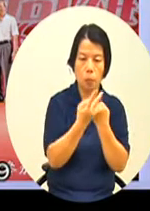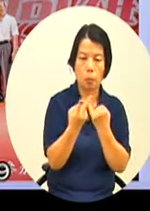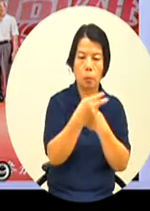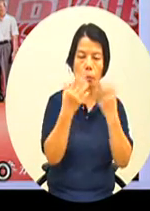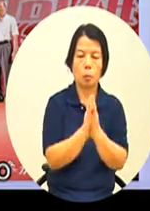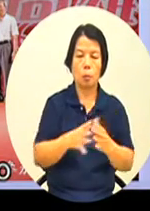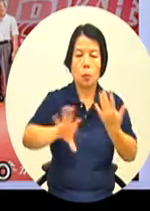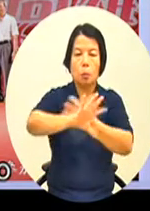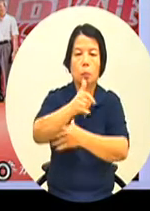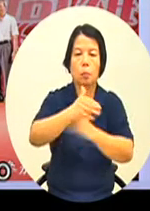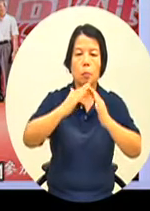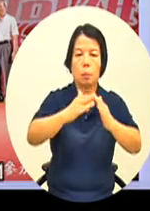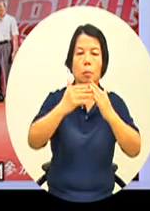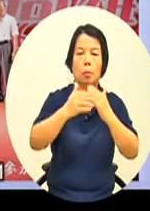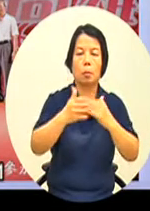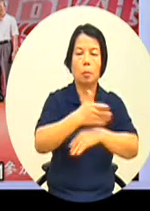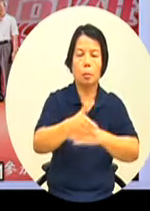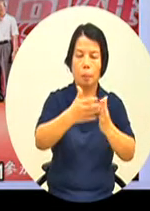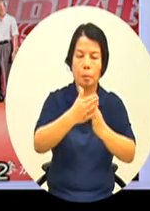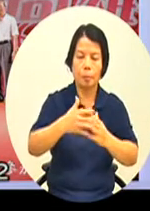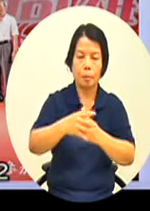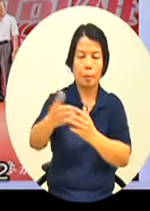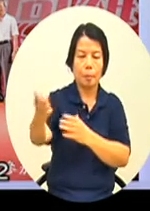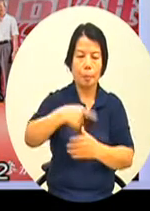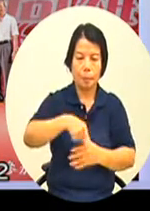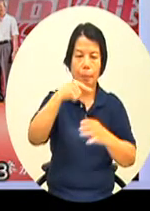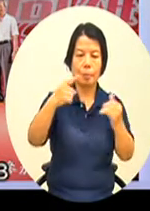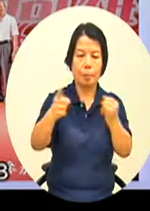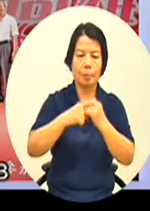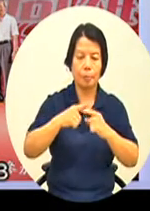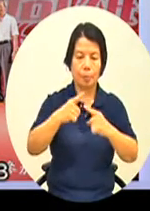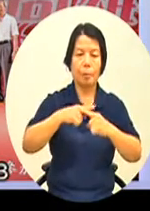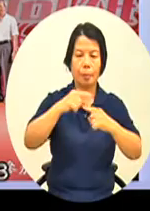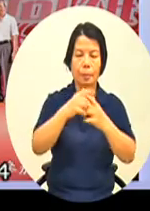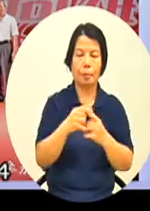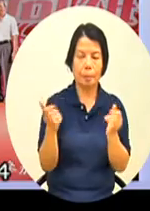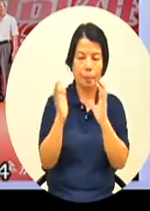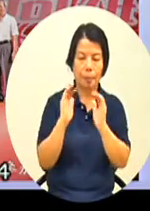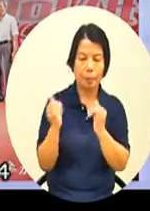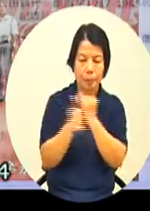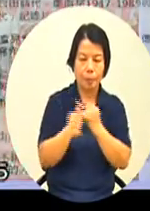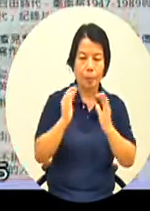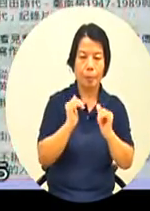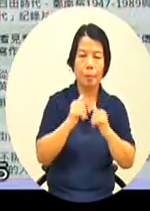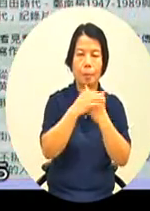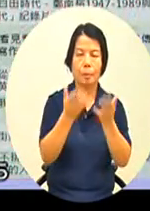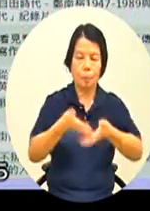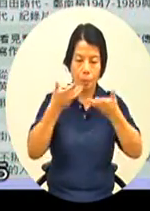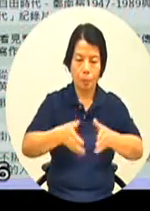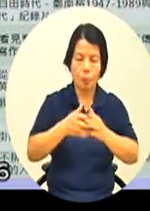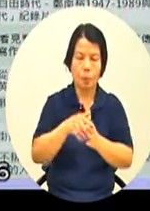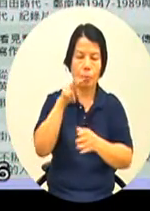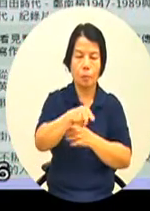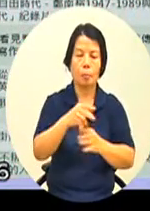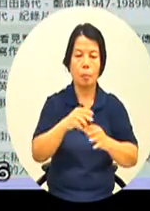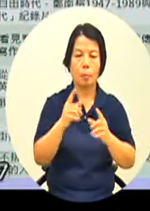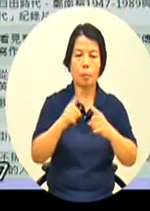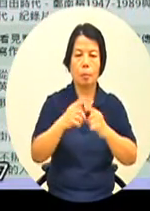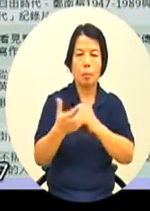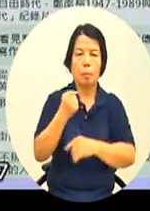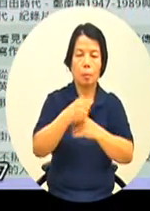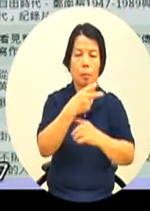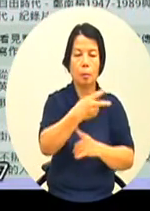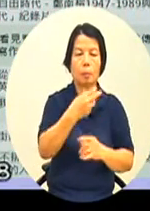外县市特别来到高雄来参加我们的集团婚礼。那在重视人权的课题方面，我们完成了